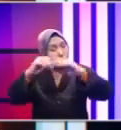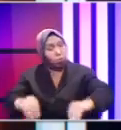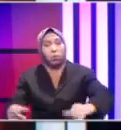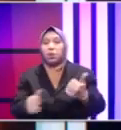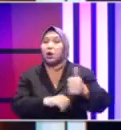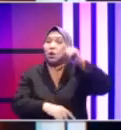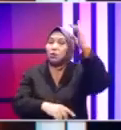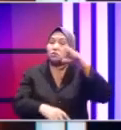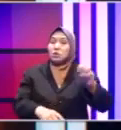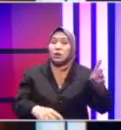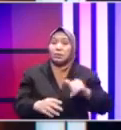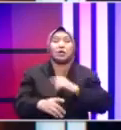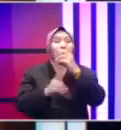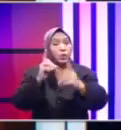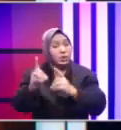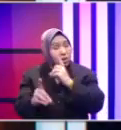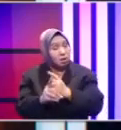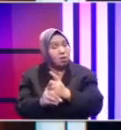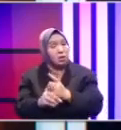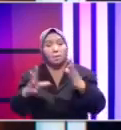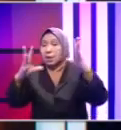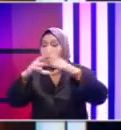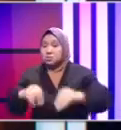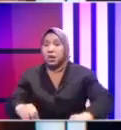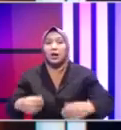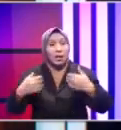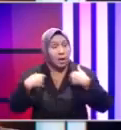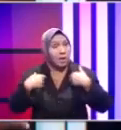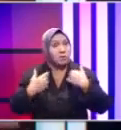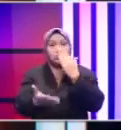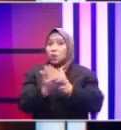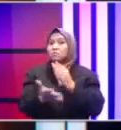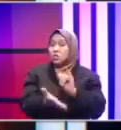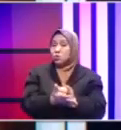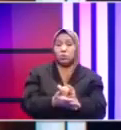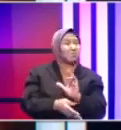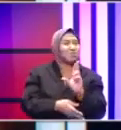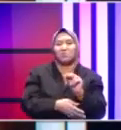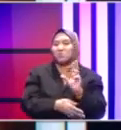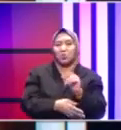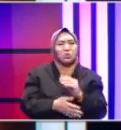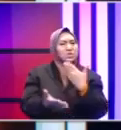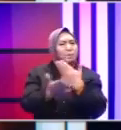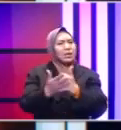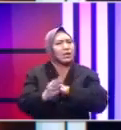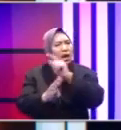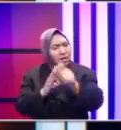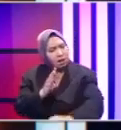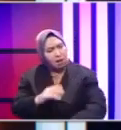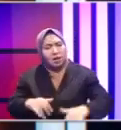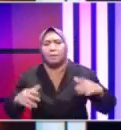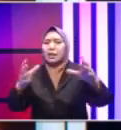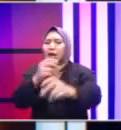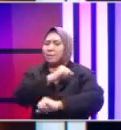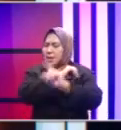Allah subhanahuwata'ala di dunia mereka dibinasakan Adakah ia terhenti disitu tidak sampai di akhirat juga mereka akan